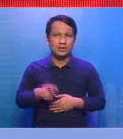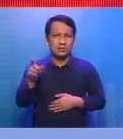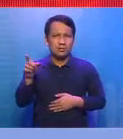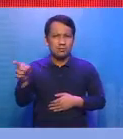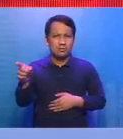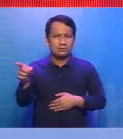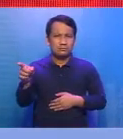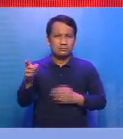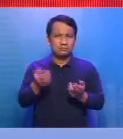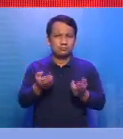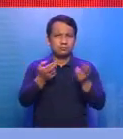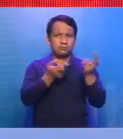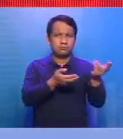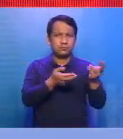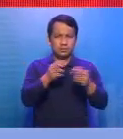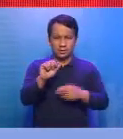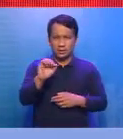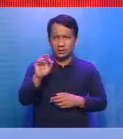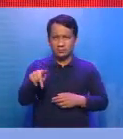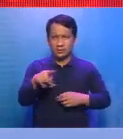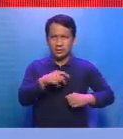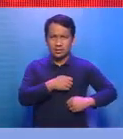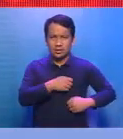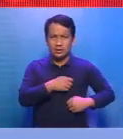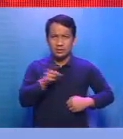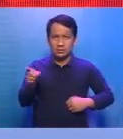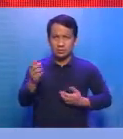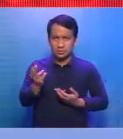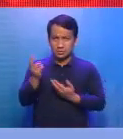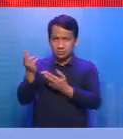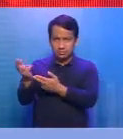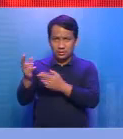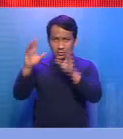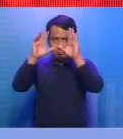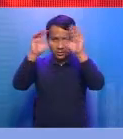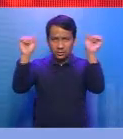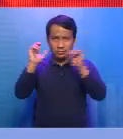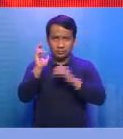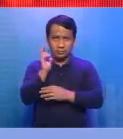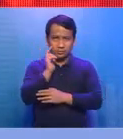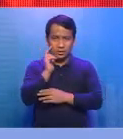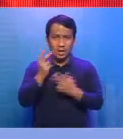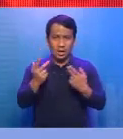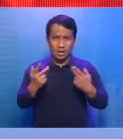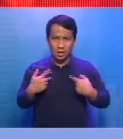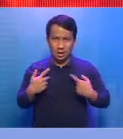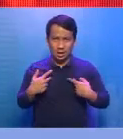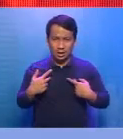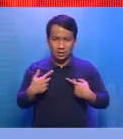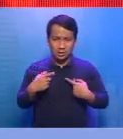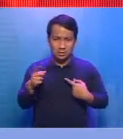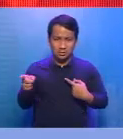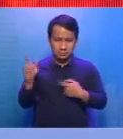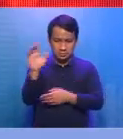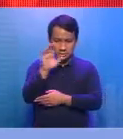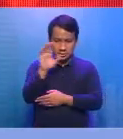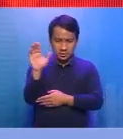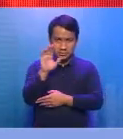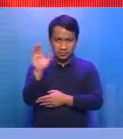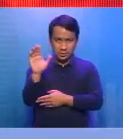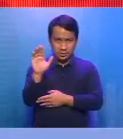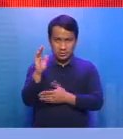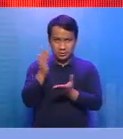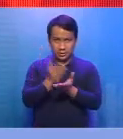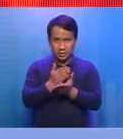hindi irerekomenda ng Armed Forces of the Philippines kay Pangulong Rodrigo Duterte na magkaroon ng holiday ceasefire sa anilay